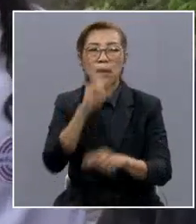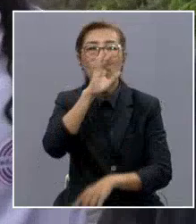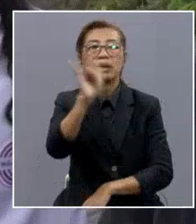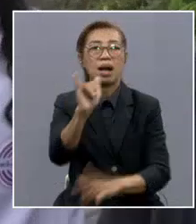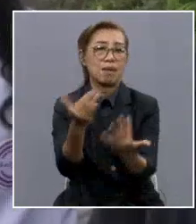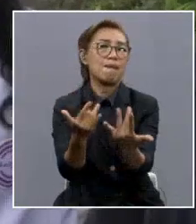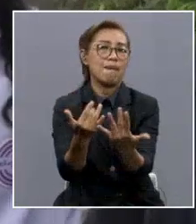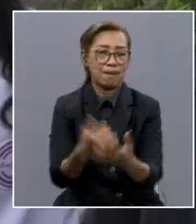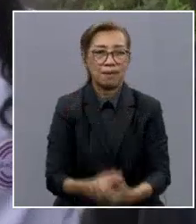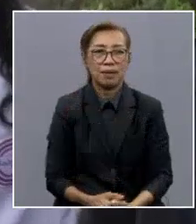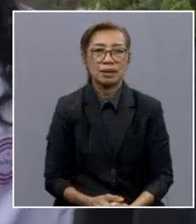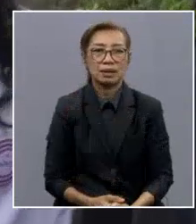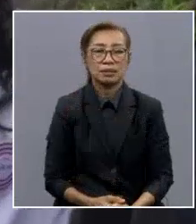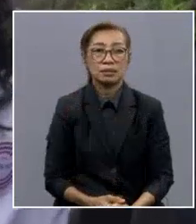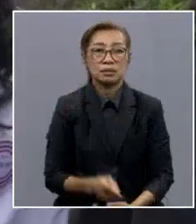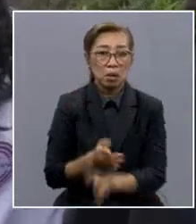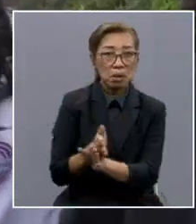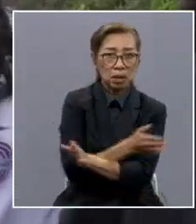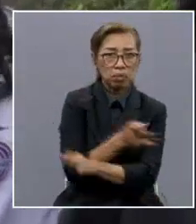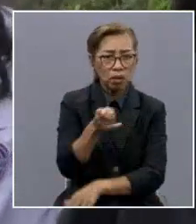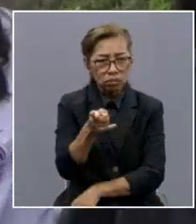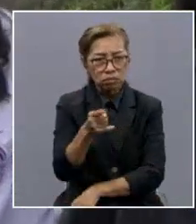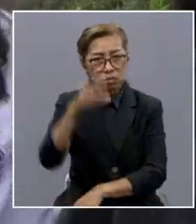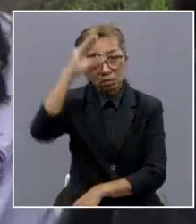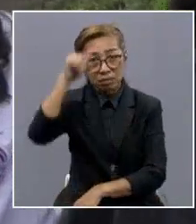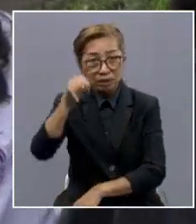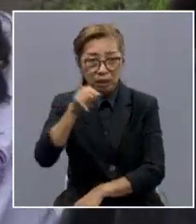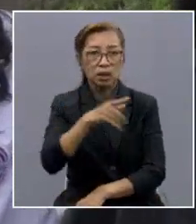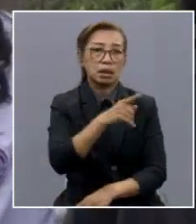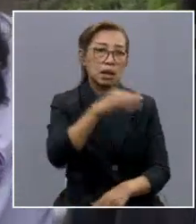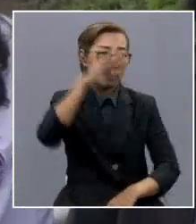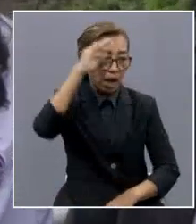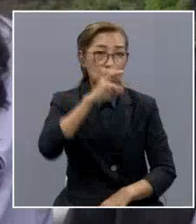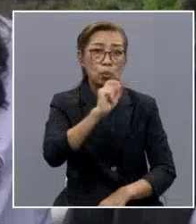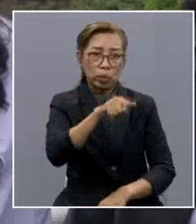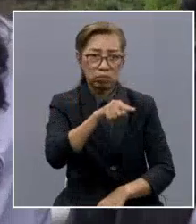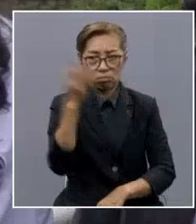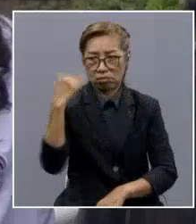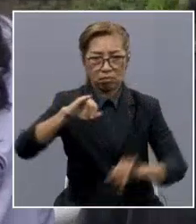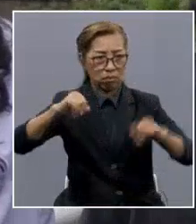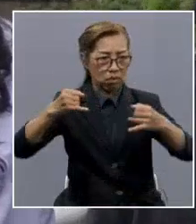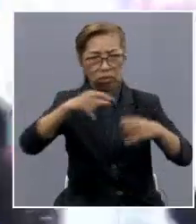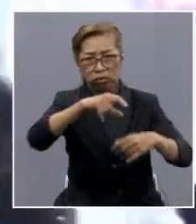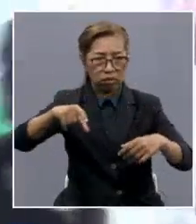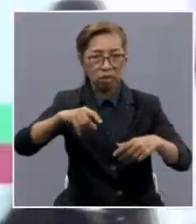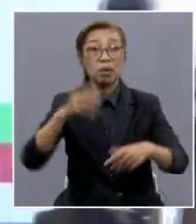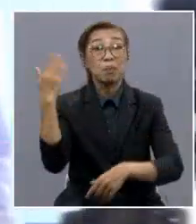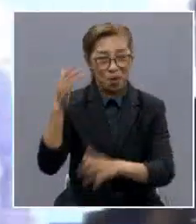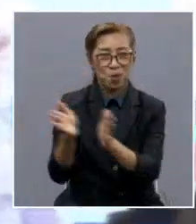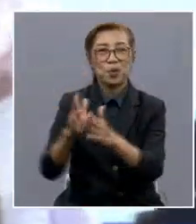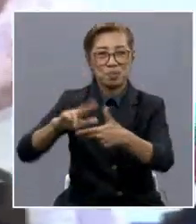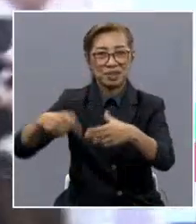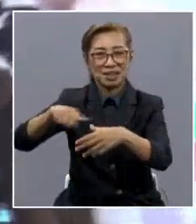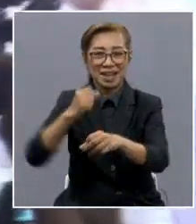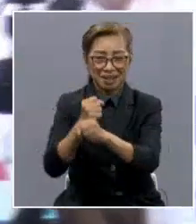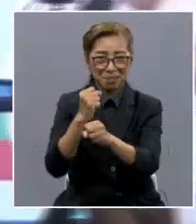จังหวะอยู่แล้วทีนี้เนี่ยเอ๊ะที่ผ่านมาก็เหมือนมีปัญหากันอ่ะ นั่นน่ะสิ ยังไง คือเคยเป็นคนที่ทำงานร่วมกันตอนอยู่พลังประชารัฐ